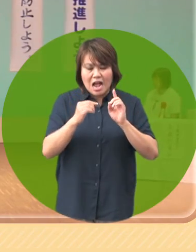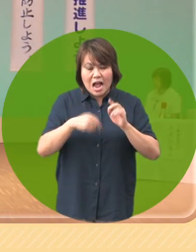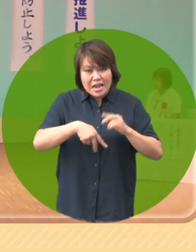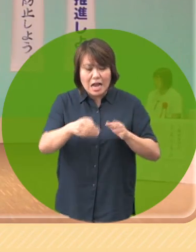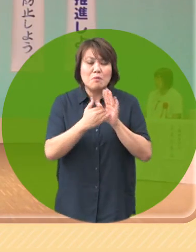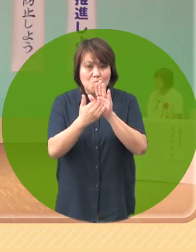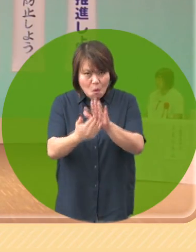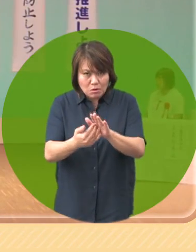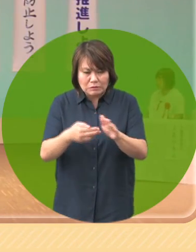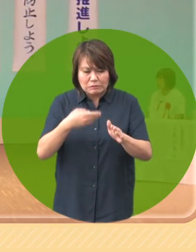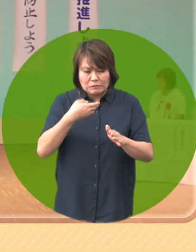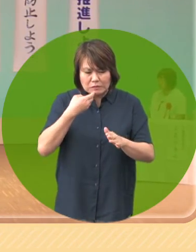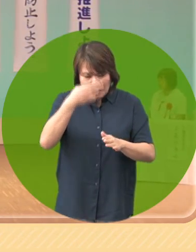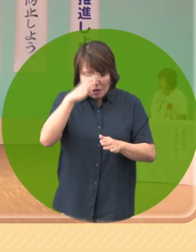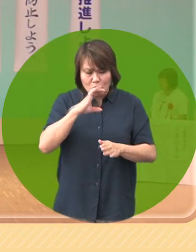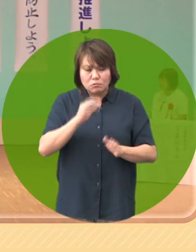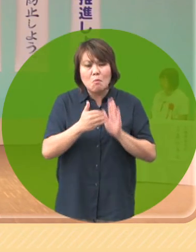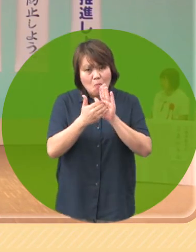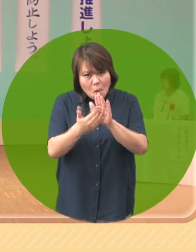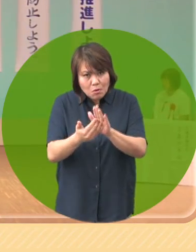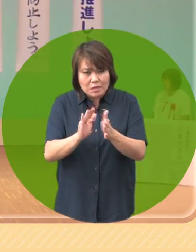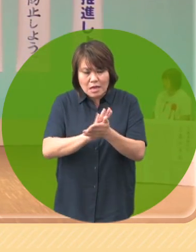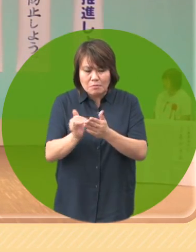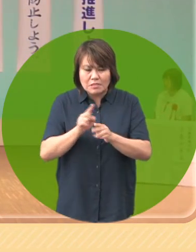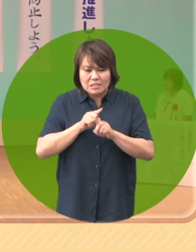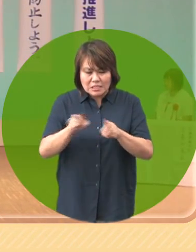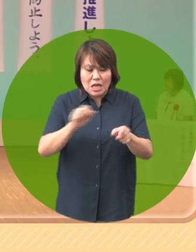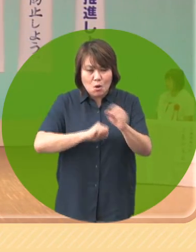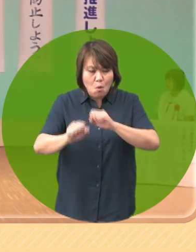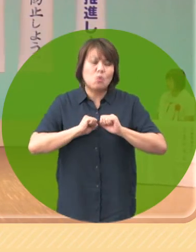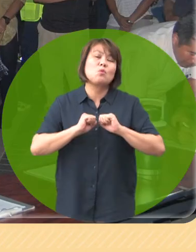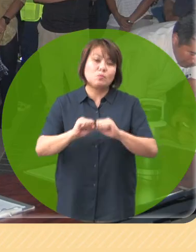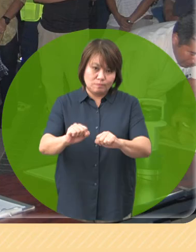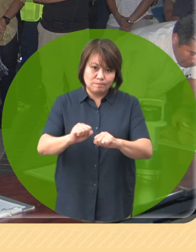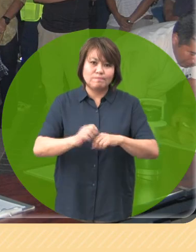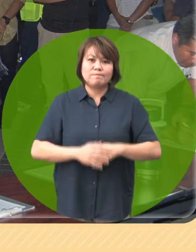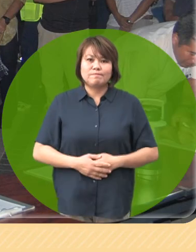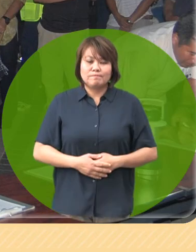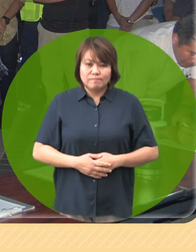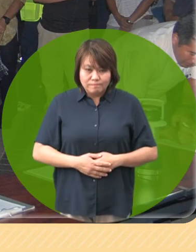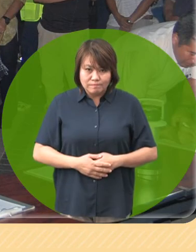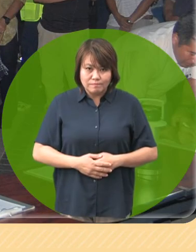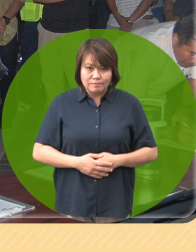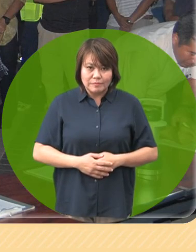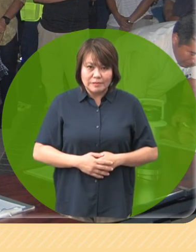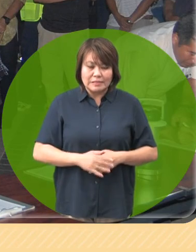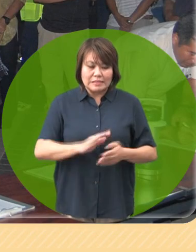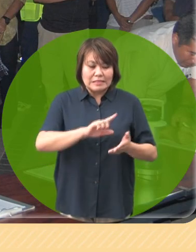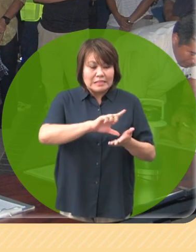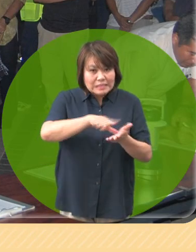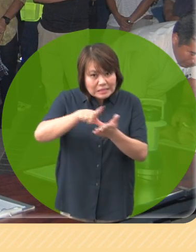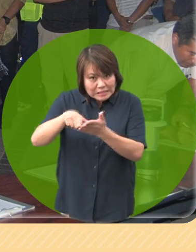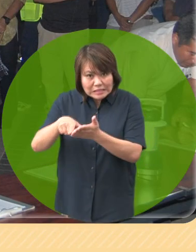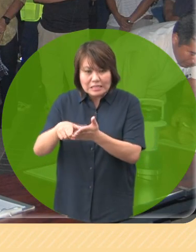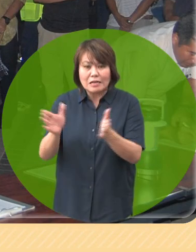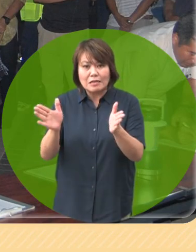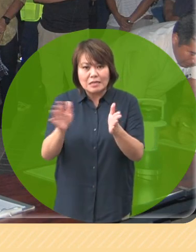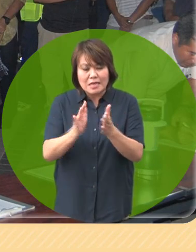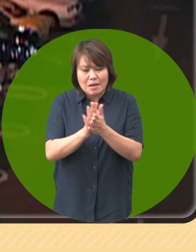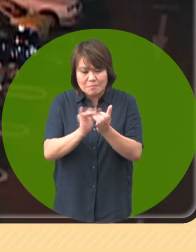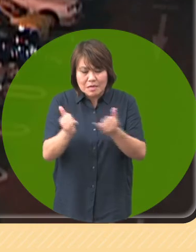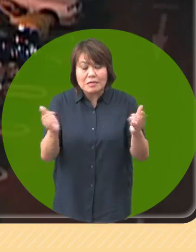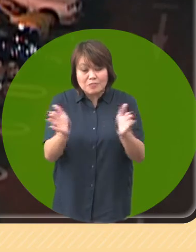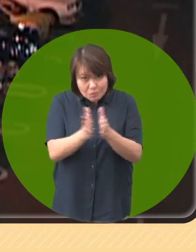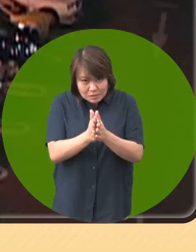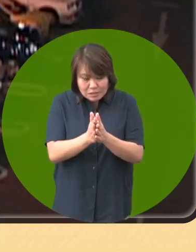成年者飲酒防止県民一斉行動を行っています各地の県民が一体となって住民